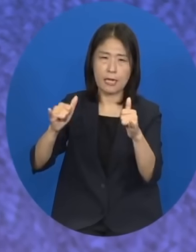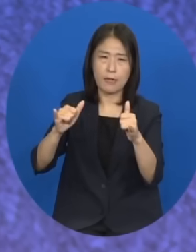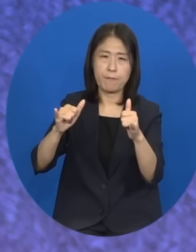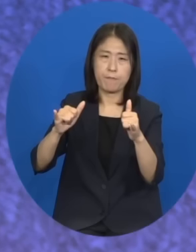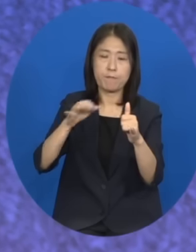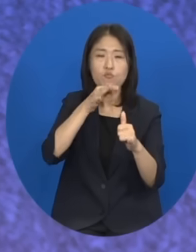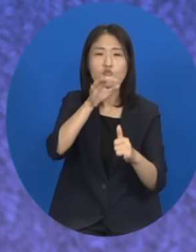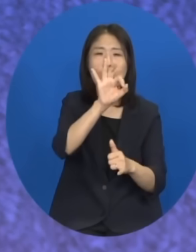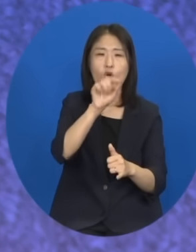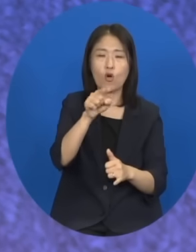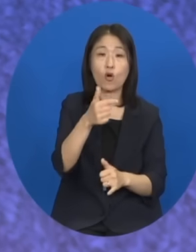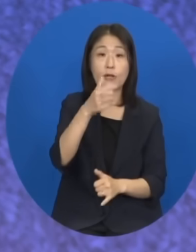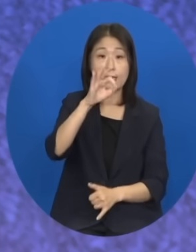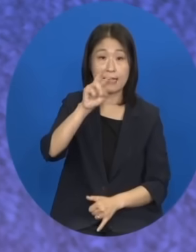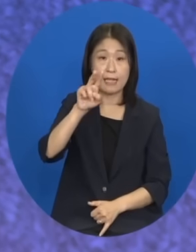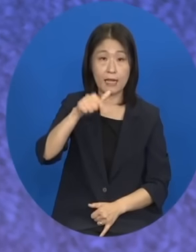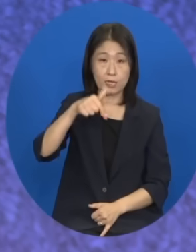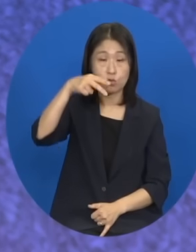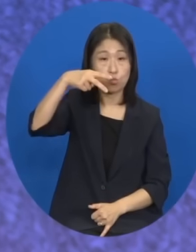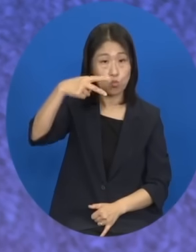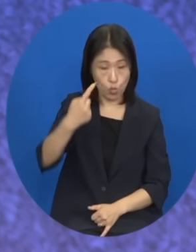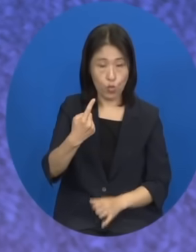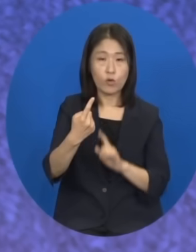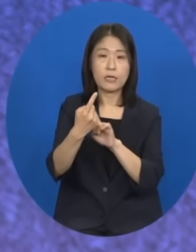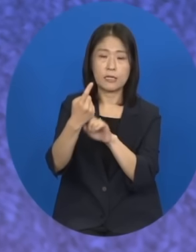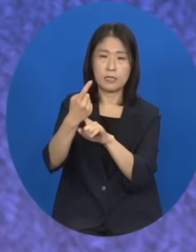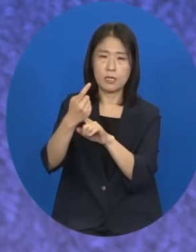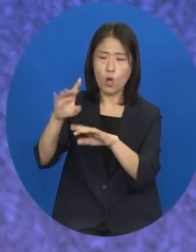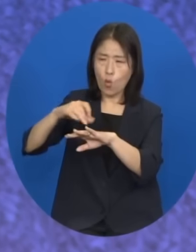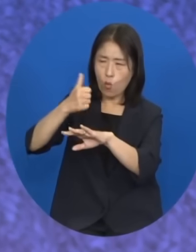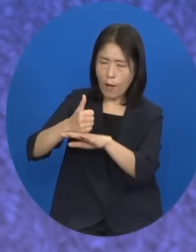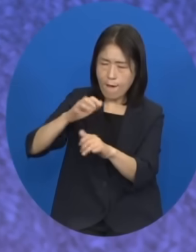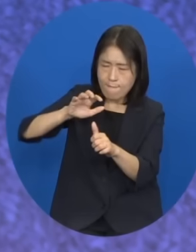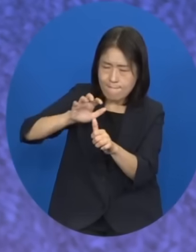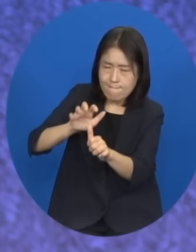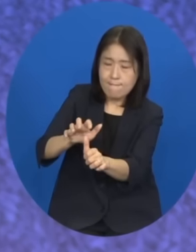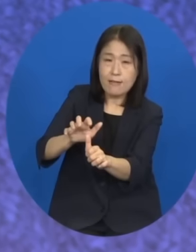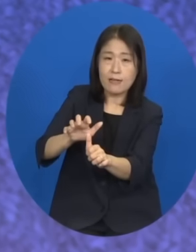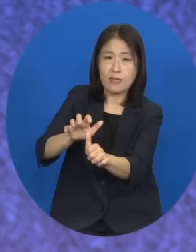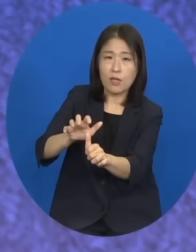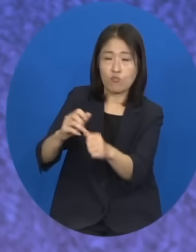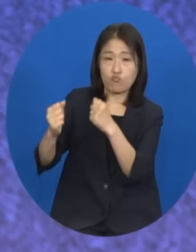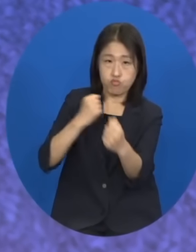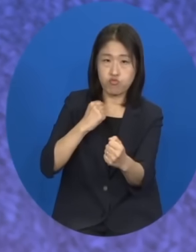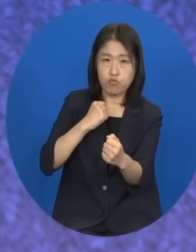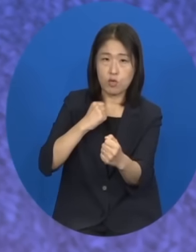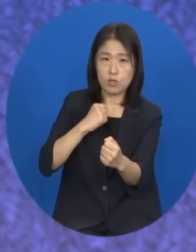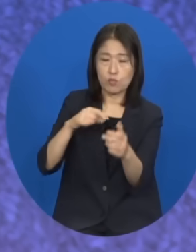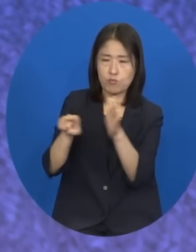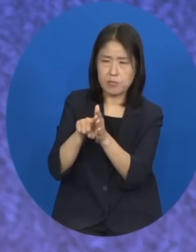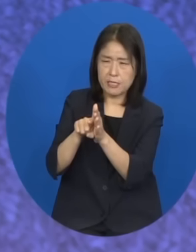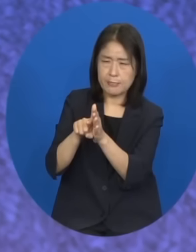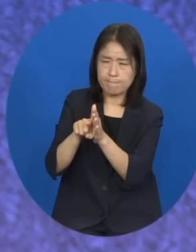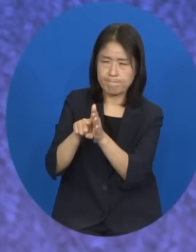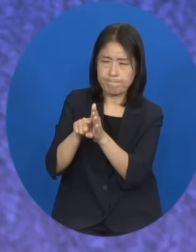스코틀랜드 국왕의 종교적인 박해를 받으면서도 믿음을 굳게 지켰던 언약도라 칭하는 성도들이